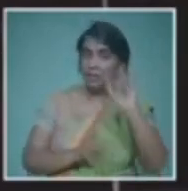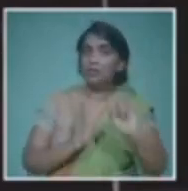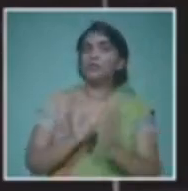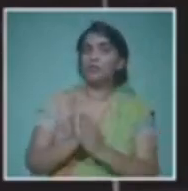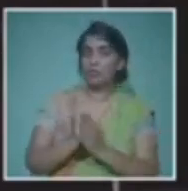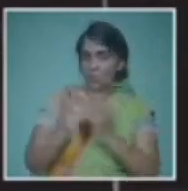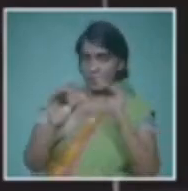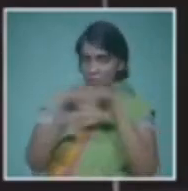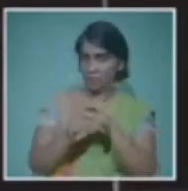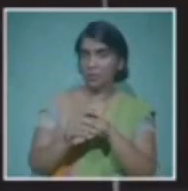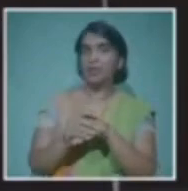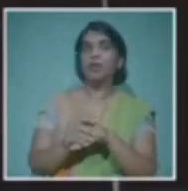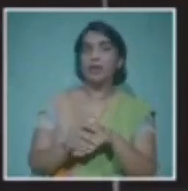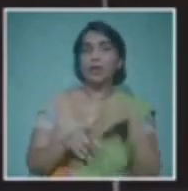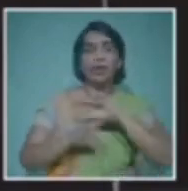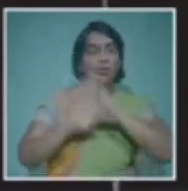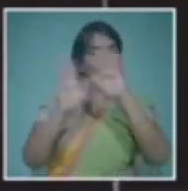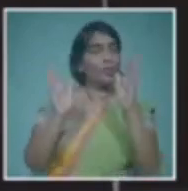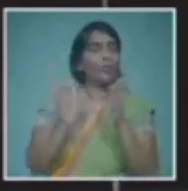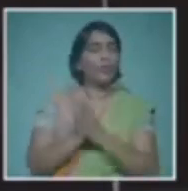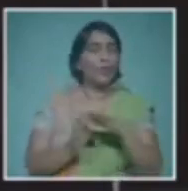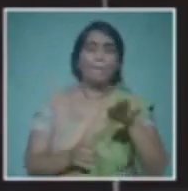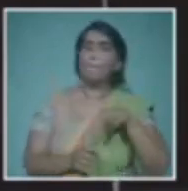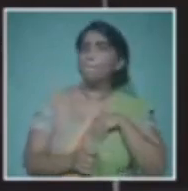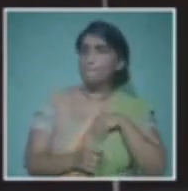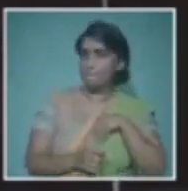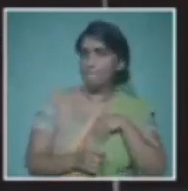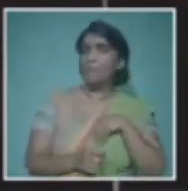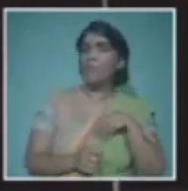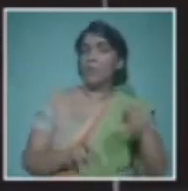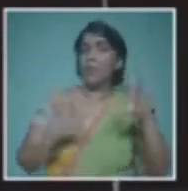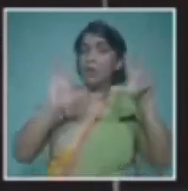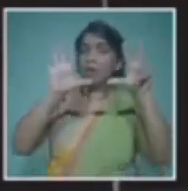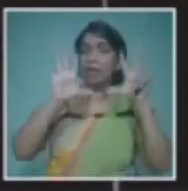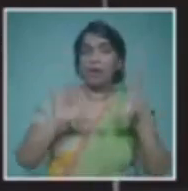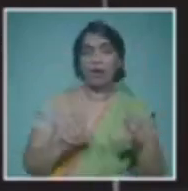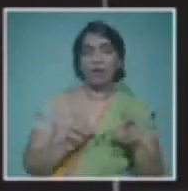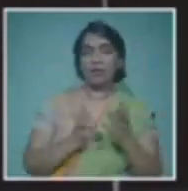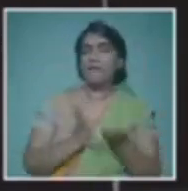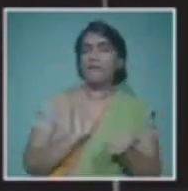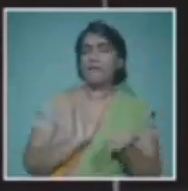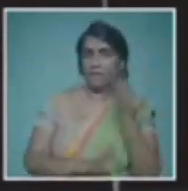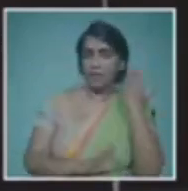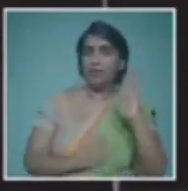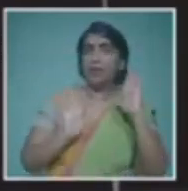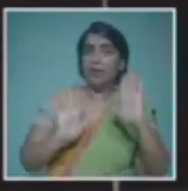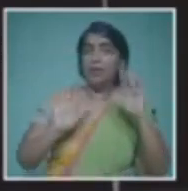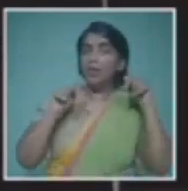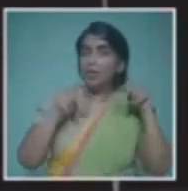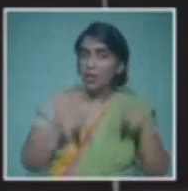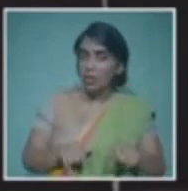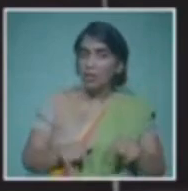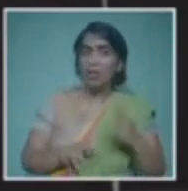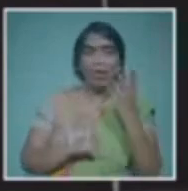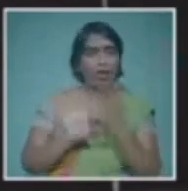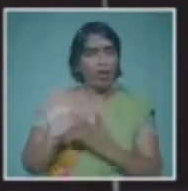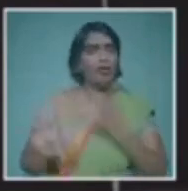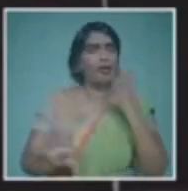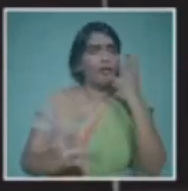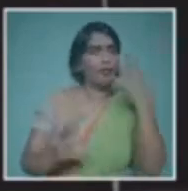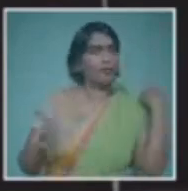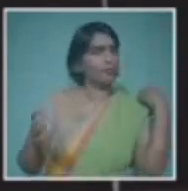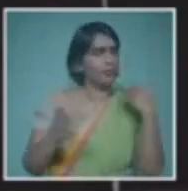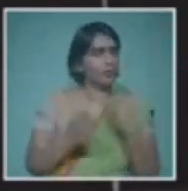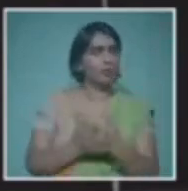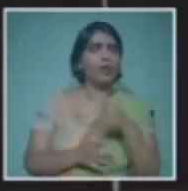කමිටුවේ හිටියා එතකොට මේ සියලු දෙනාම ගත්තා මේ 8000ක් වැඩි කියන එක. නමුත් දැන් අද වෙනකොට අවුරුදු 4ක් ගිහිල්ලා